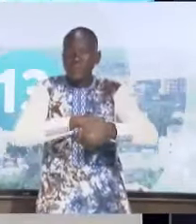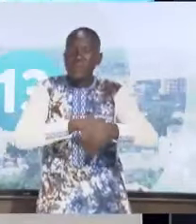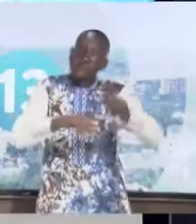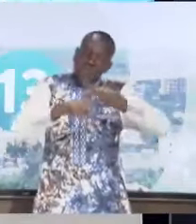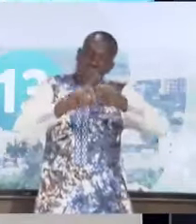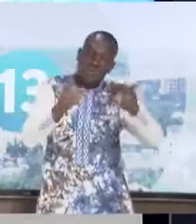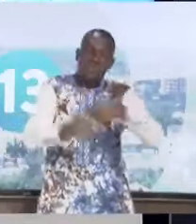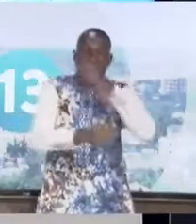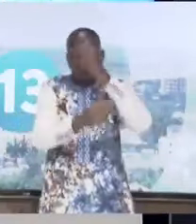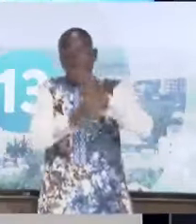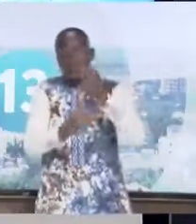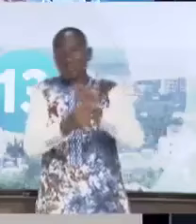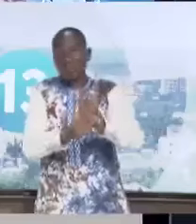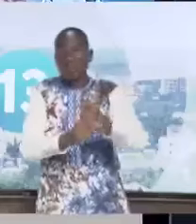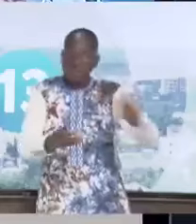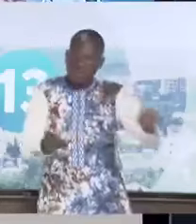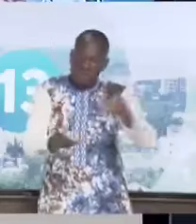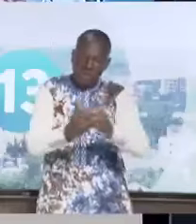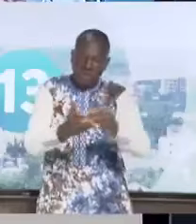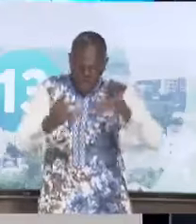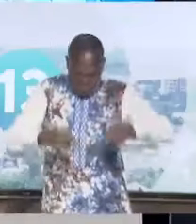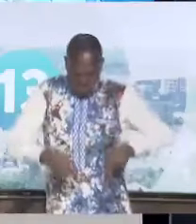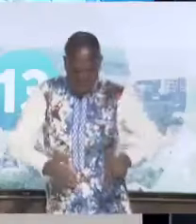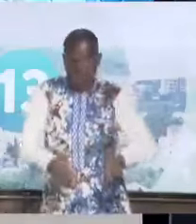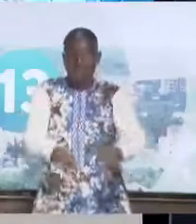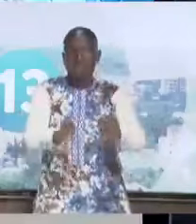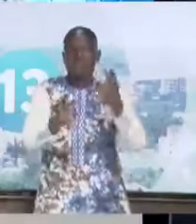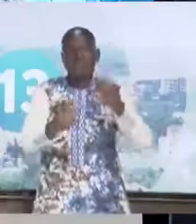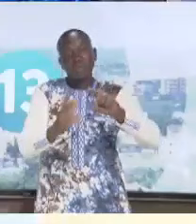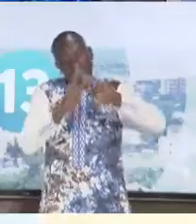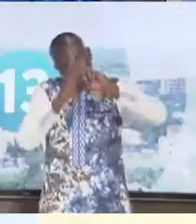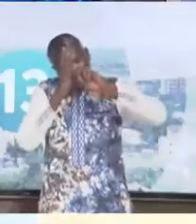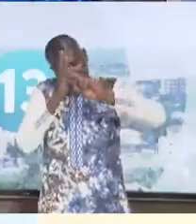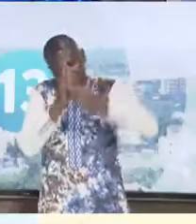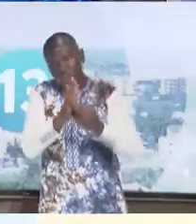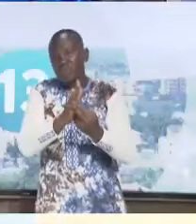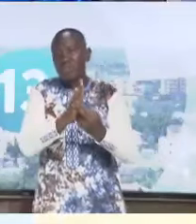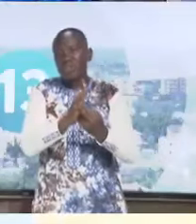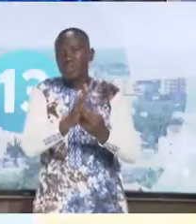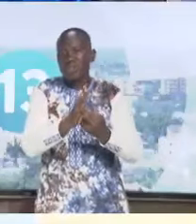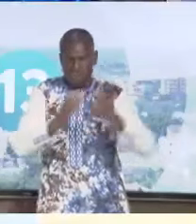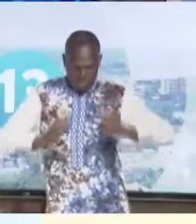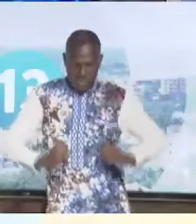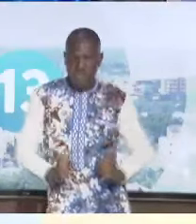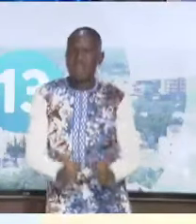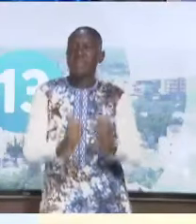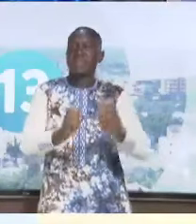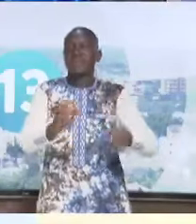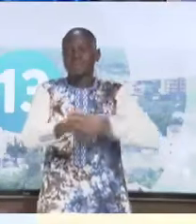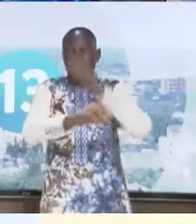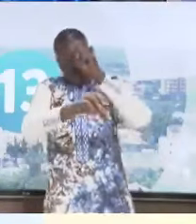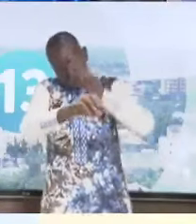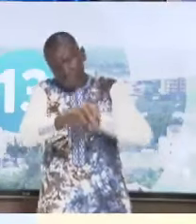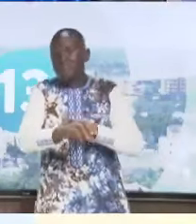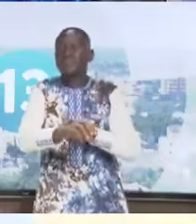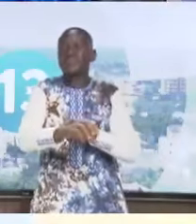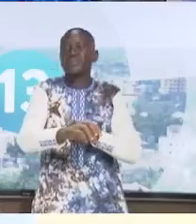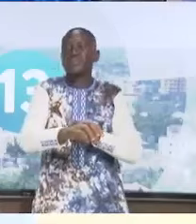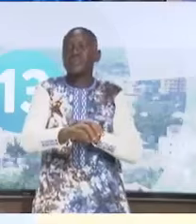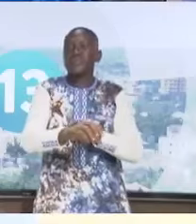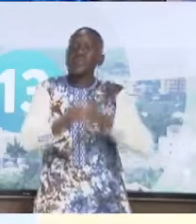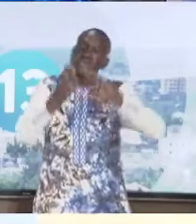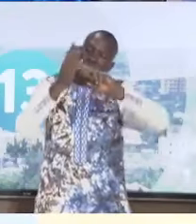métier, il faut recharger la conduite après l'avoir réparée pour la tester. Donc ça demande juste le temps des travaux de réparation. Tout à fait, d'accord. Et il